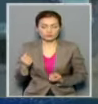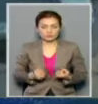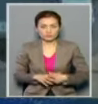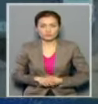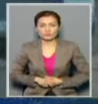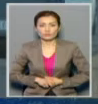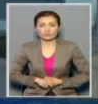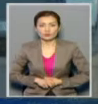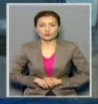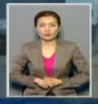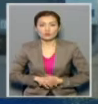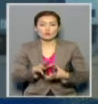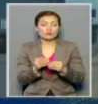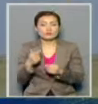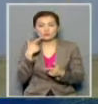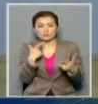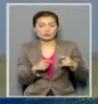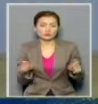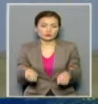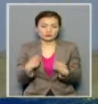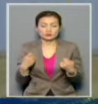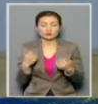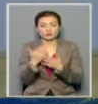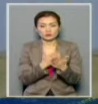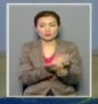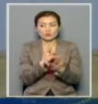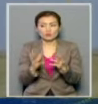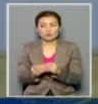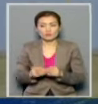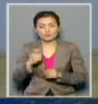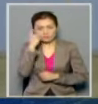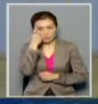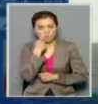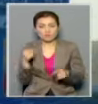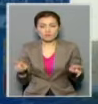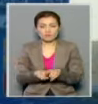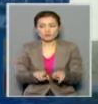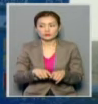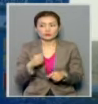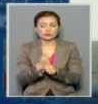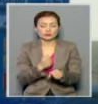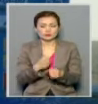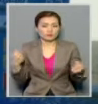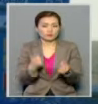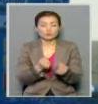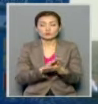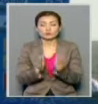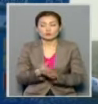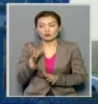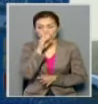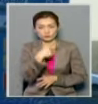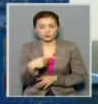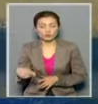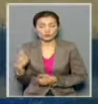автомобилем. Несмотря на грубое нарушение правил дорожного движения под воздействием алкоголя, они создают аварийные ситуации для